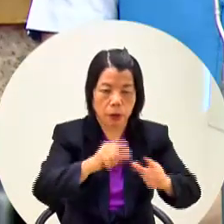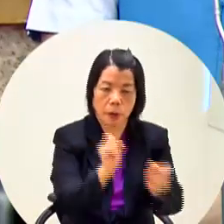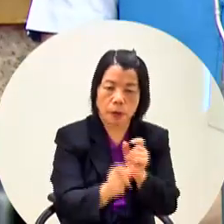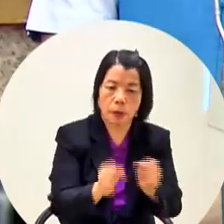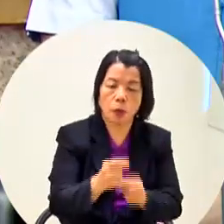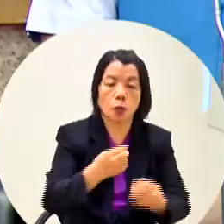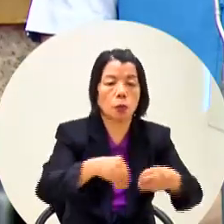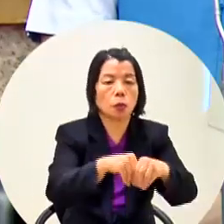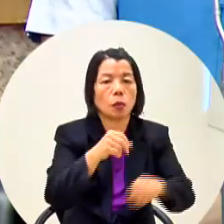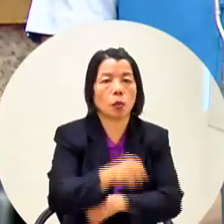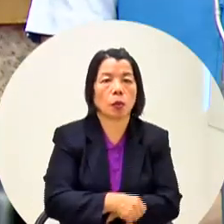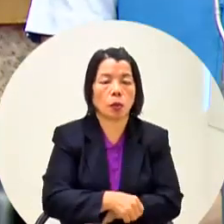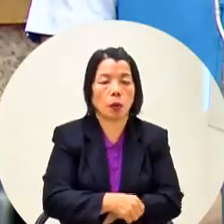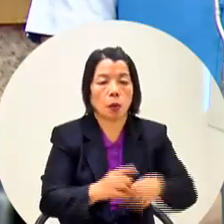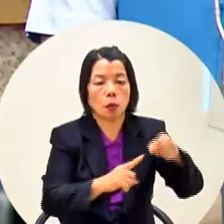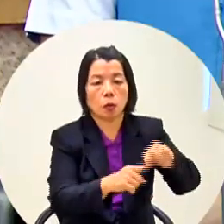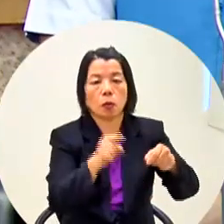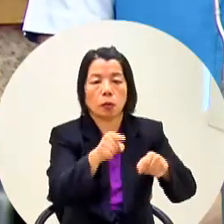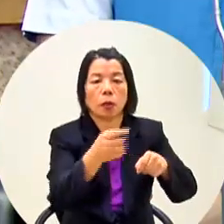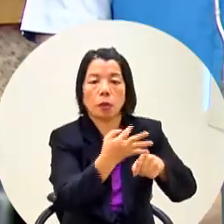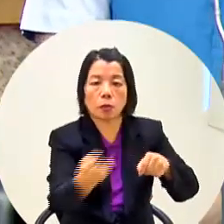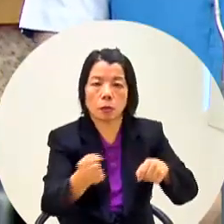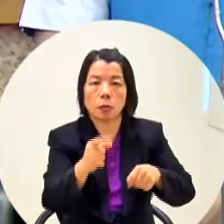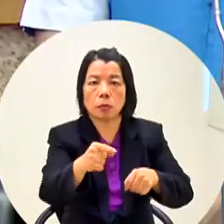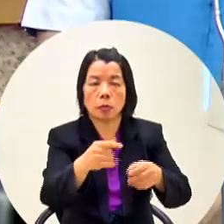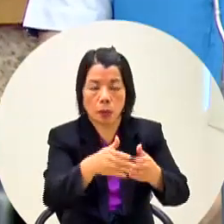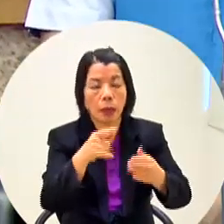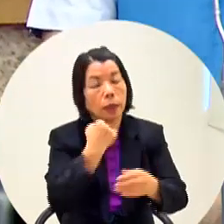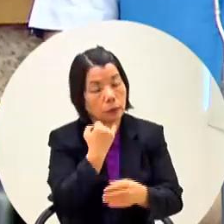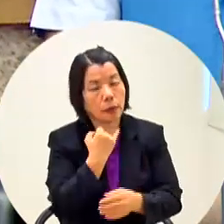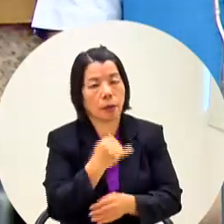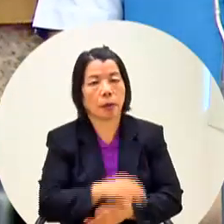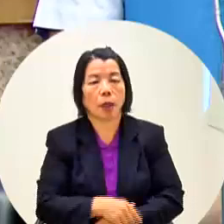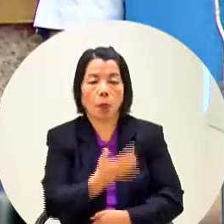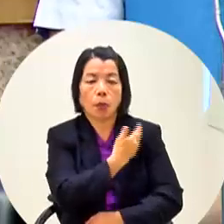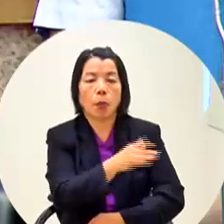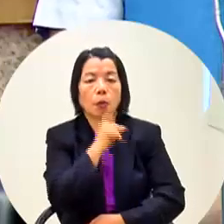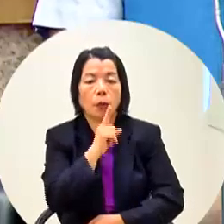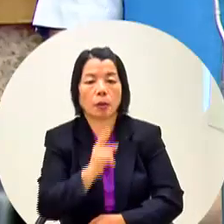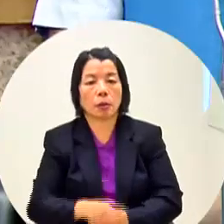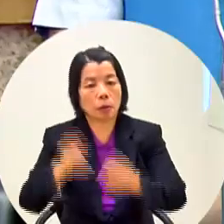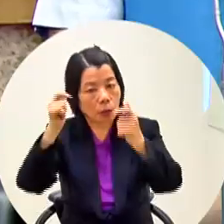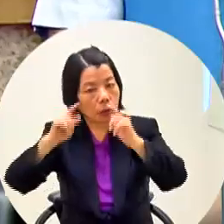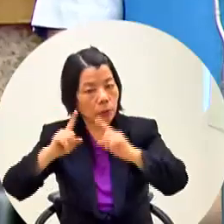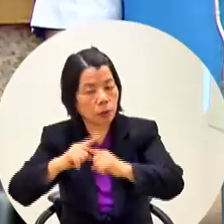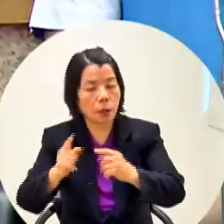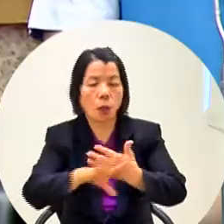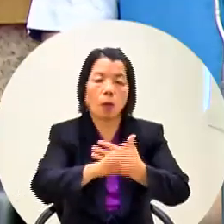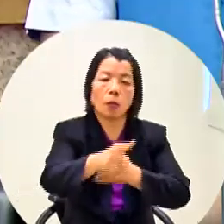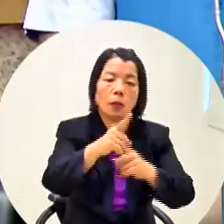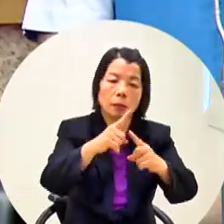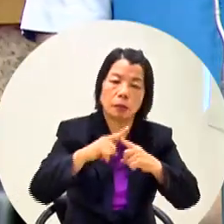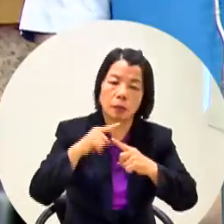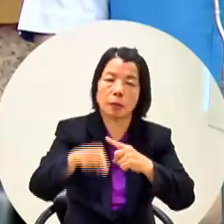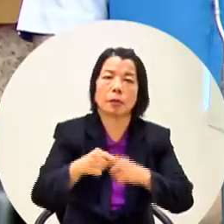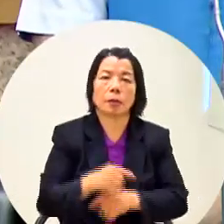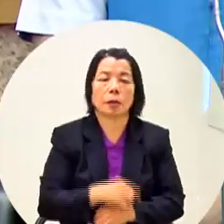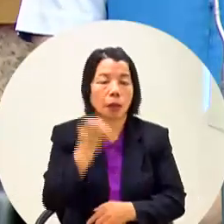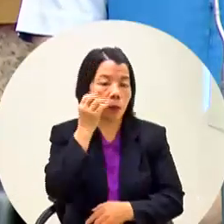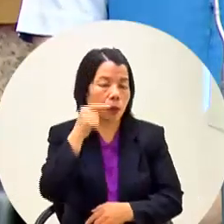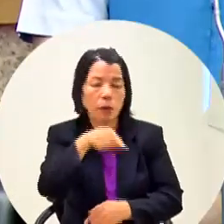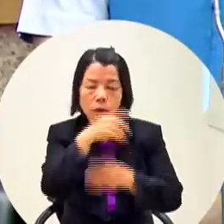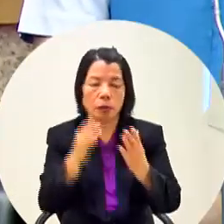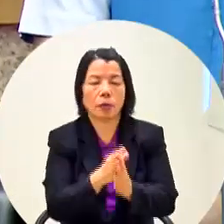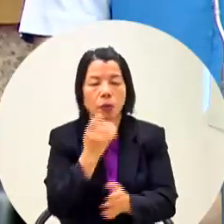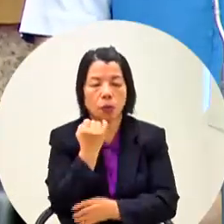送个公车点数，不是完全免费，他还是有义务，他会不管是在地人或者外地来高雄观光，他很乐于买